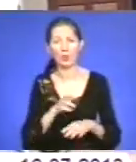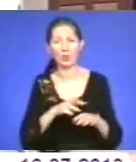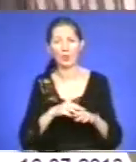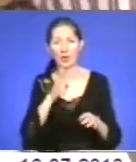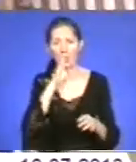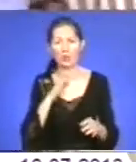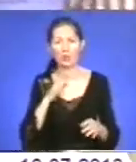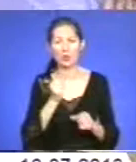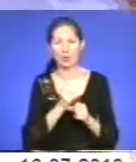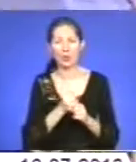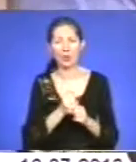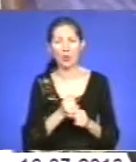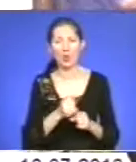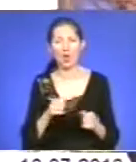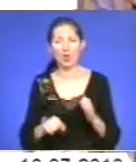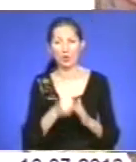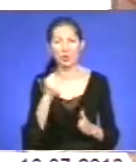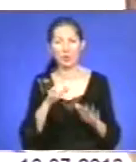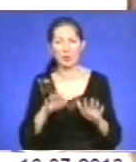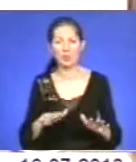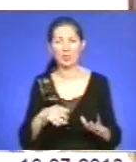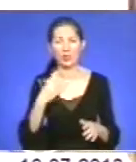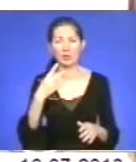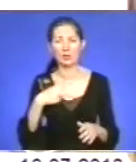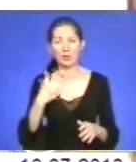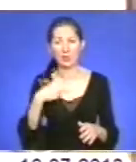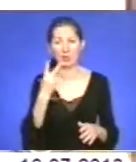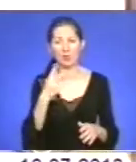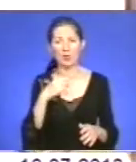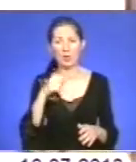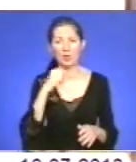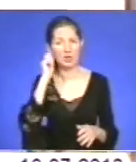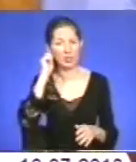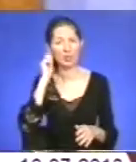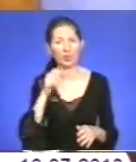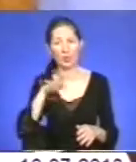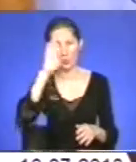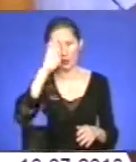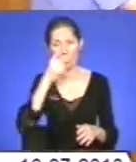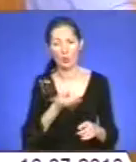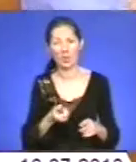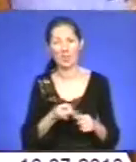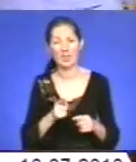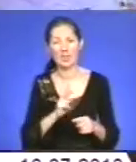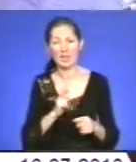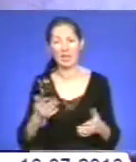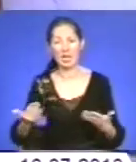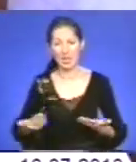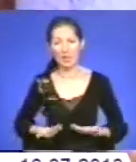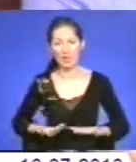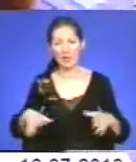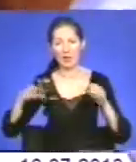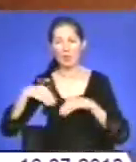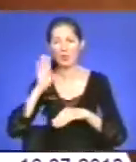резонансного злочину місцевого 32-річного чоловіка, який співмешкав з матір'ю загиблої дитини. До місцевого райвідділу внутрішніх справ